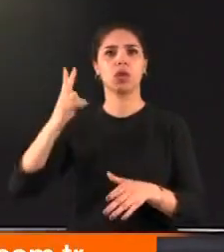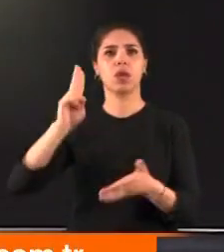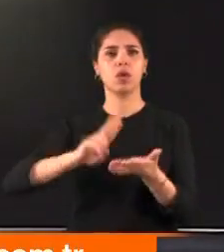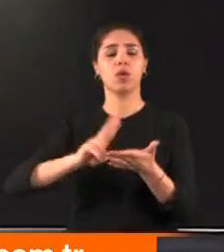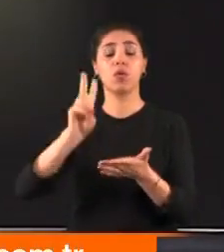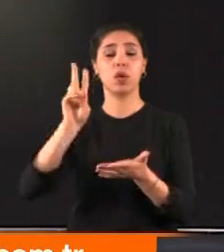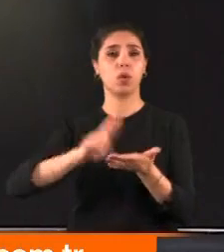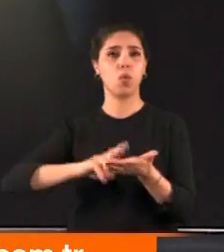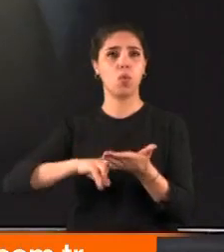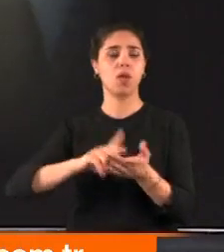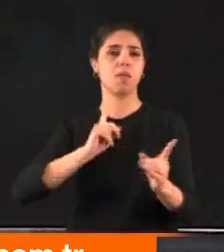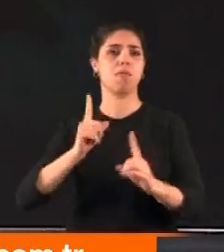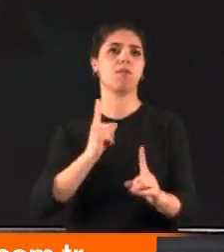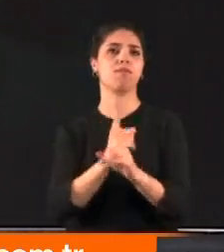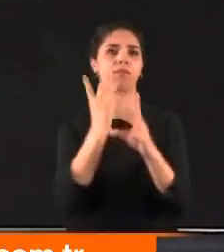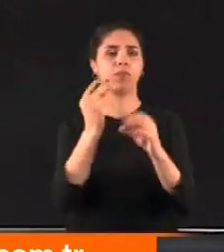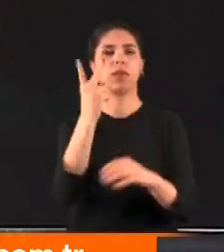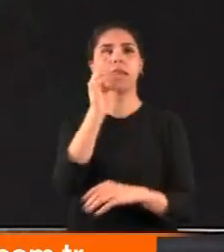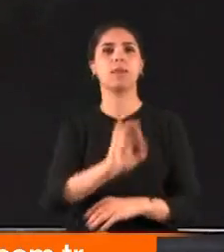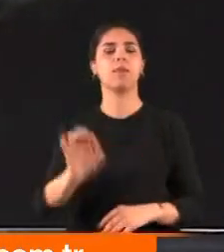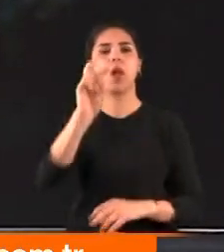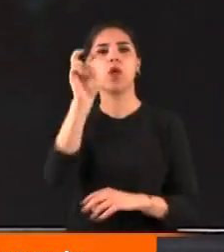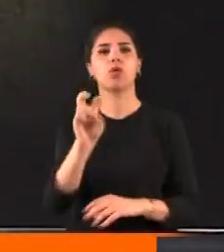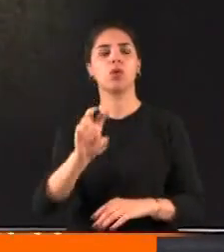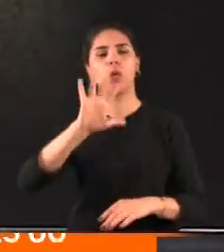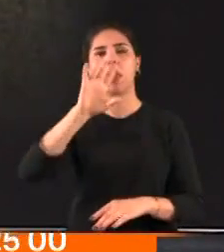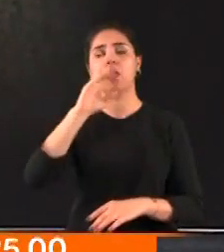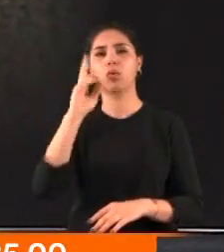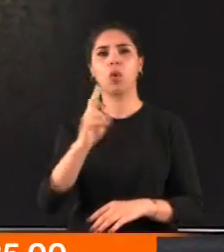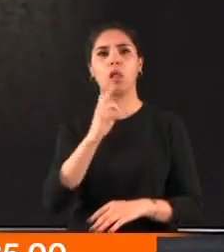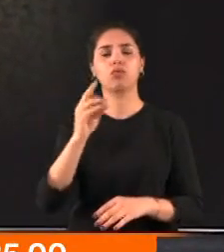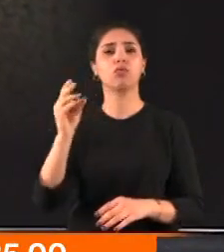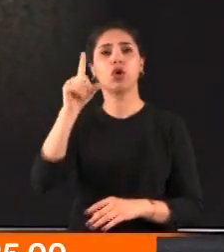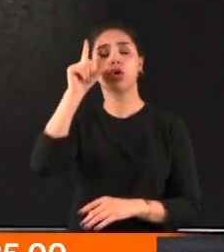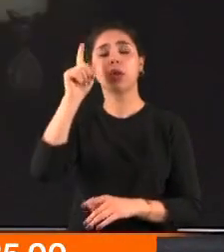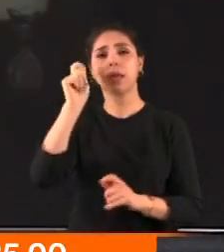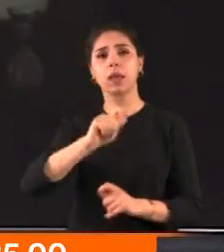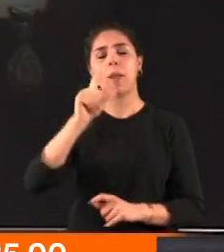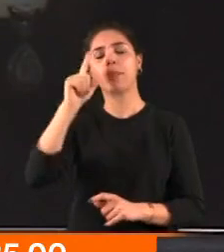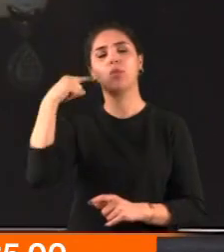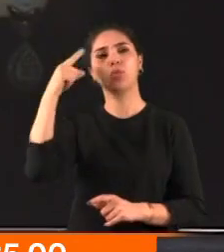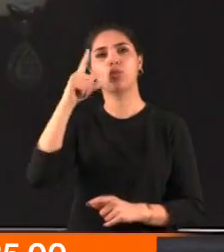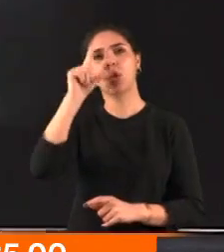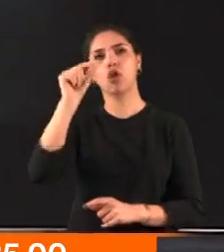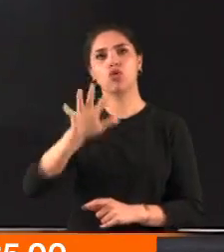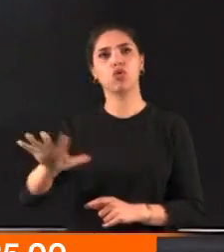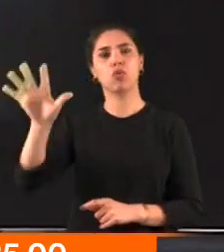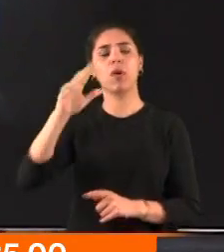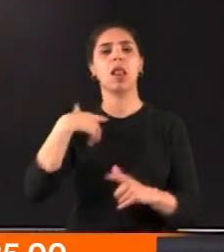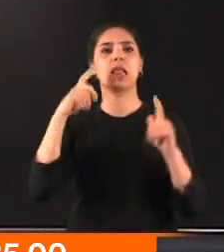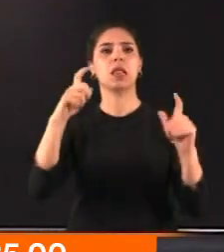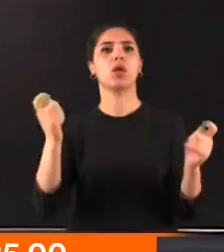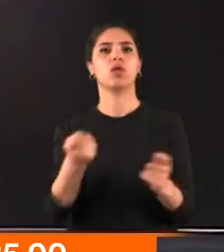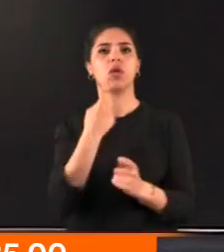mahkemedeydi. Hakim karşısına çıktı. 2 milyar dolarlık vurgununa suçlanan şüpheliler kendilerinin sadece sigortalı çalışan olduğunu iddia